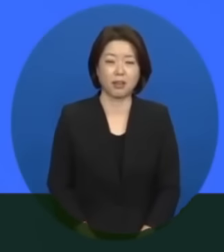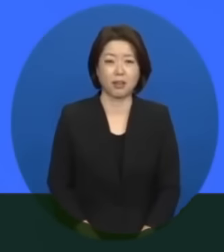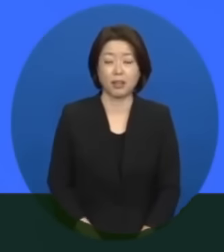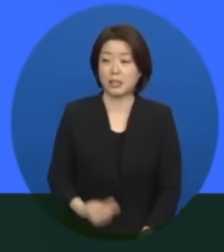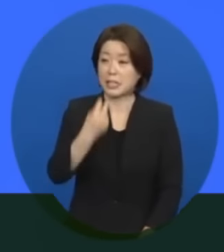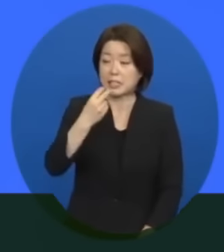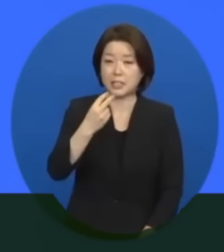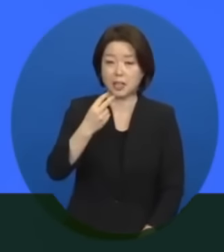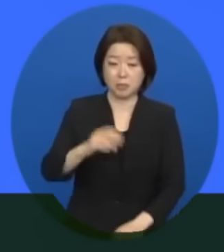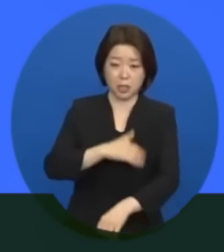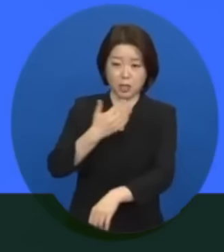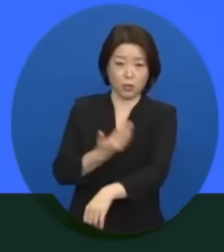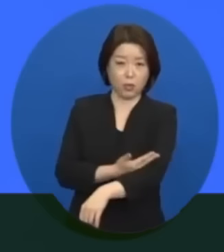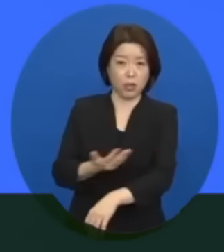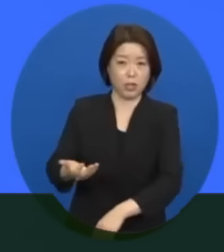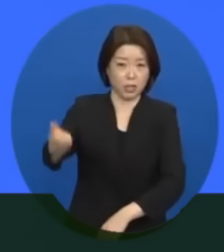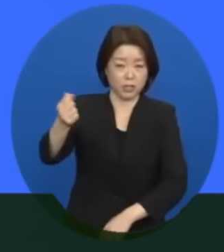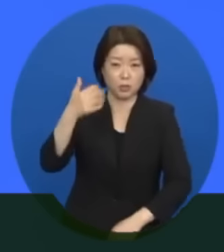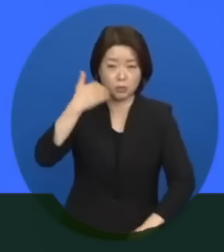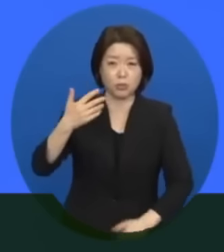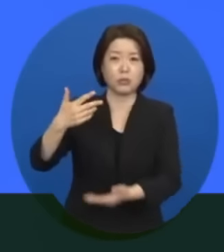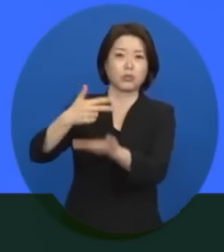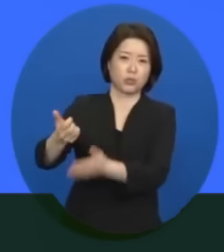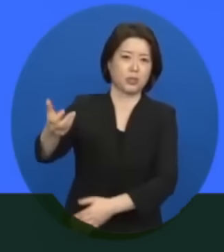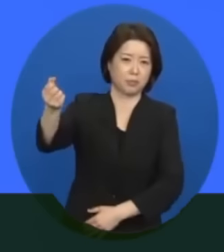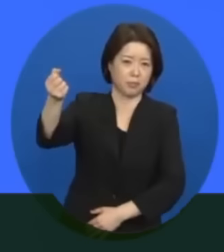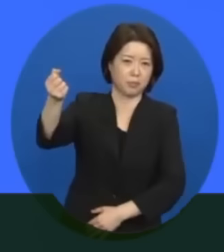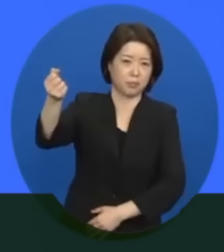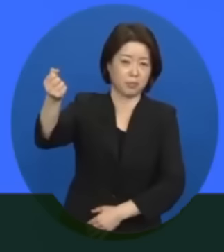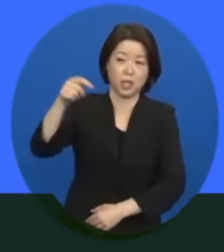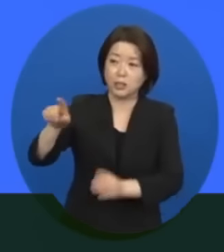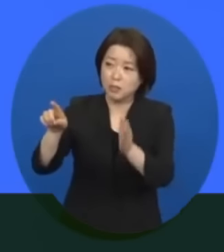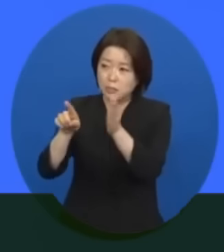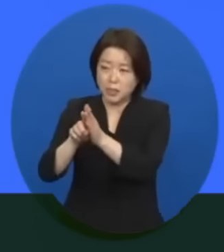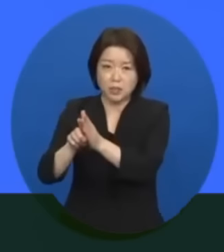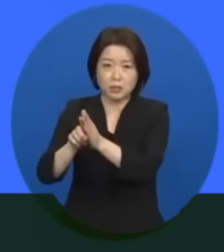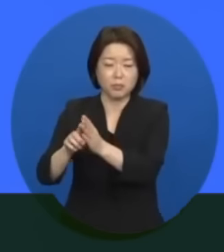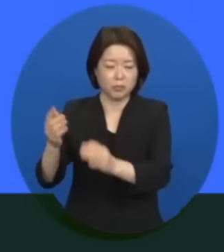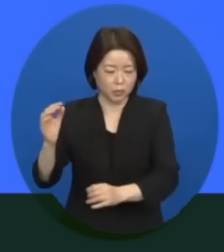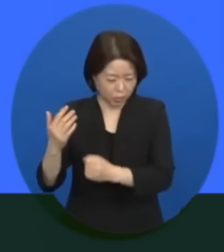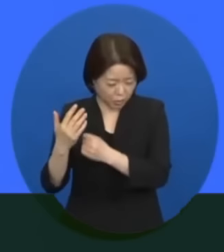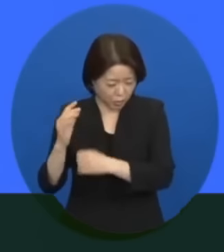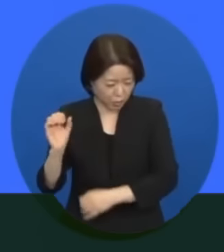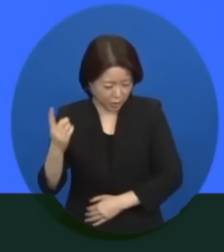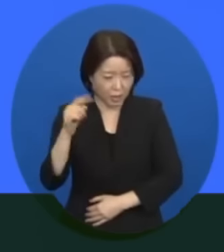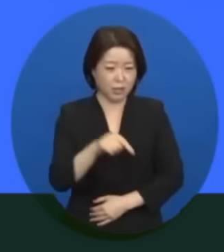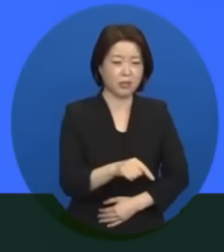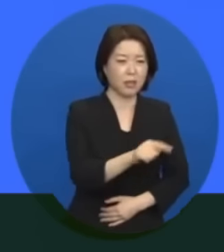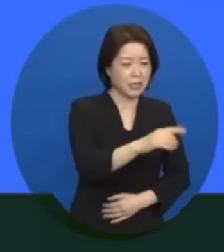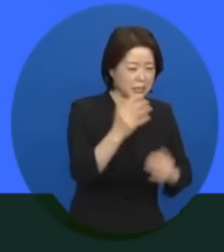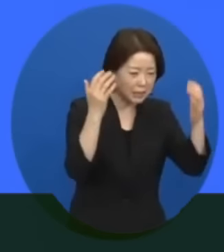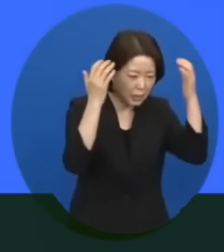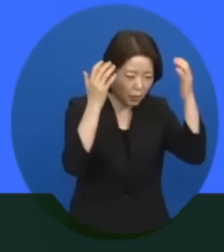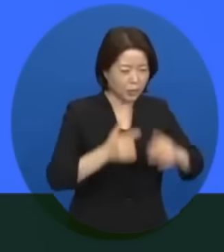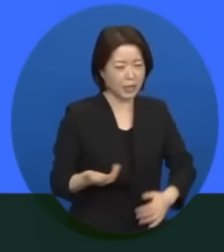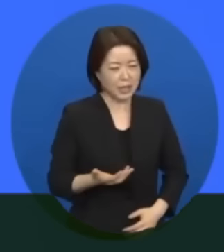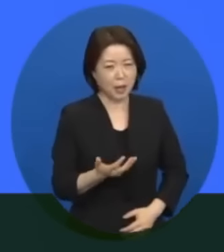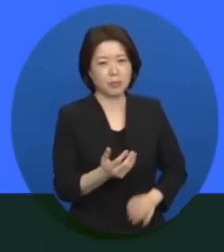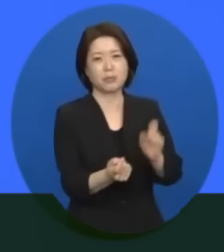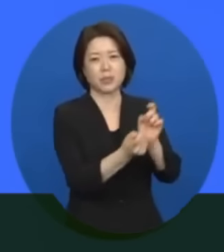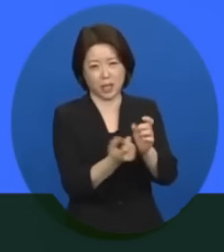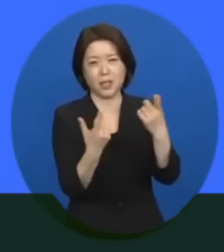생명의 주권이 주님께 있다라는 그 믿음 당해 되는 어떻게 보면 아과 수가 있잖아요 여러분